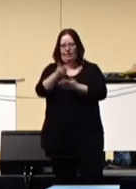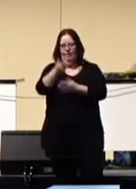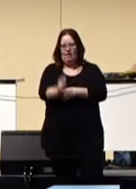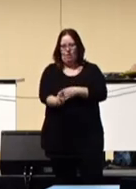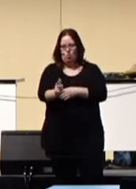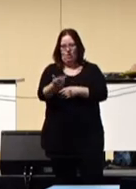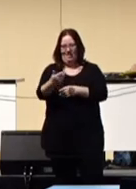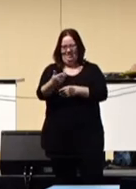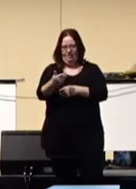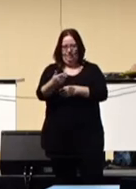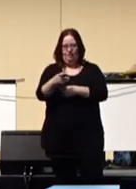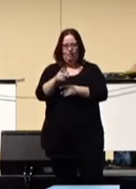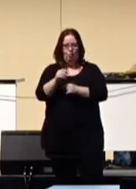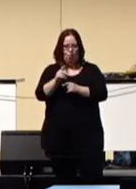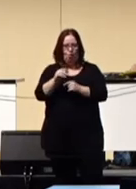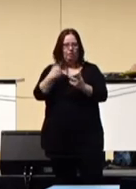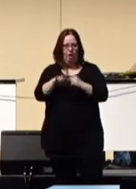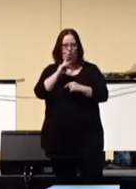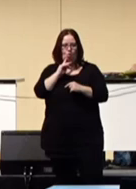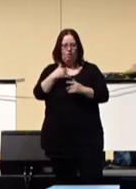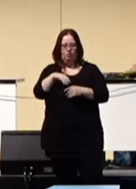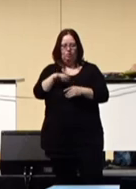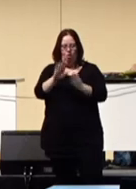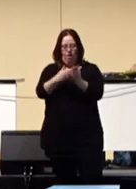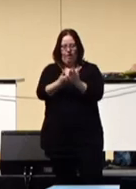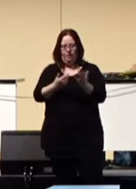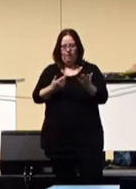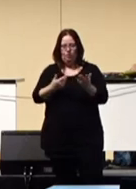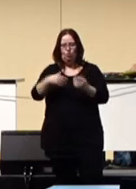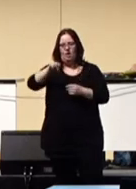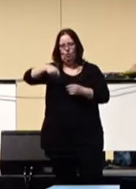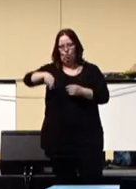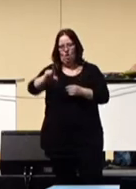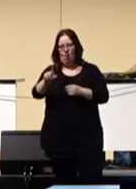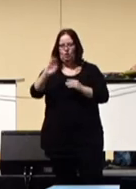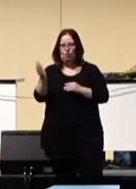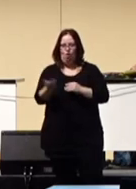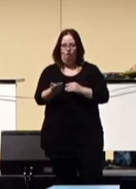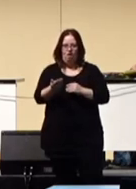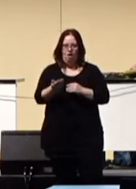300. Also das, man lernt nie aus. Und SQL-Server